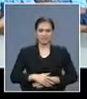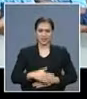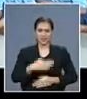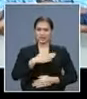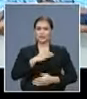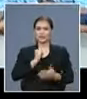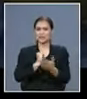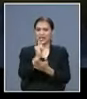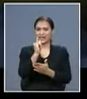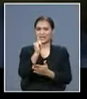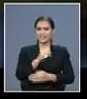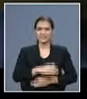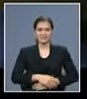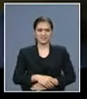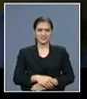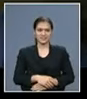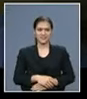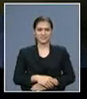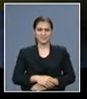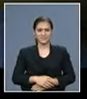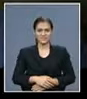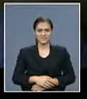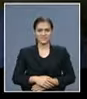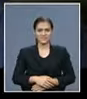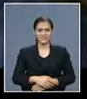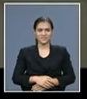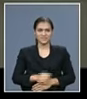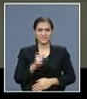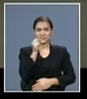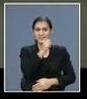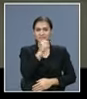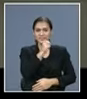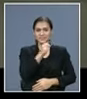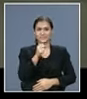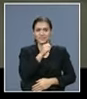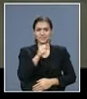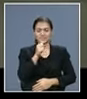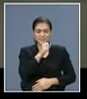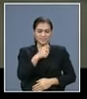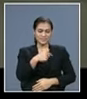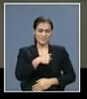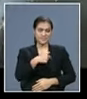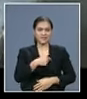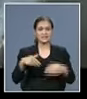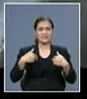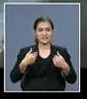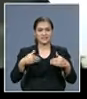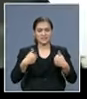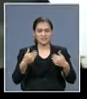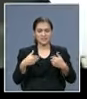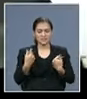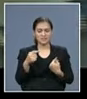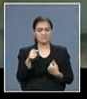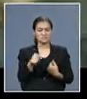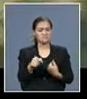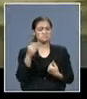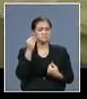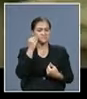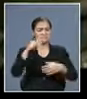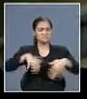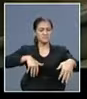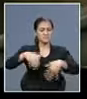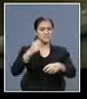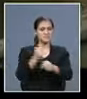โดนใจสุขใจเสียจริงนี่เมื่อมาเห็นที่ีนี่เขาทำน้ำมัน